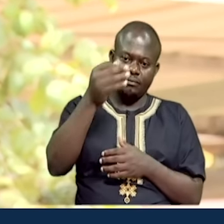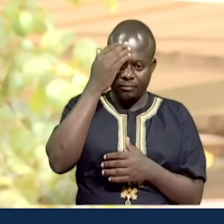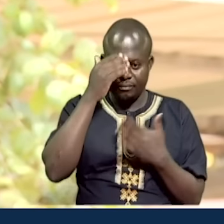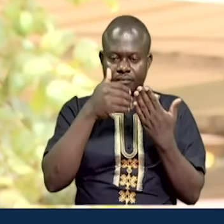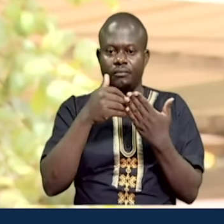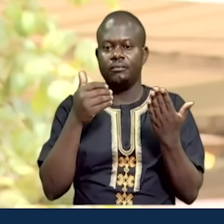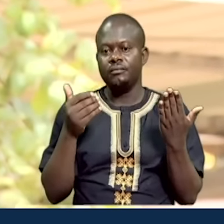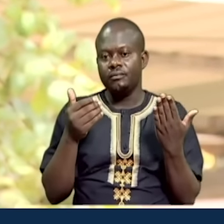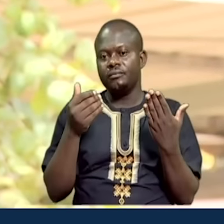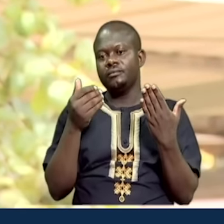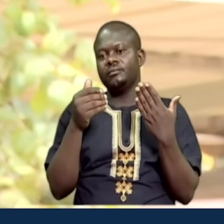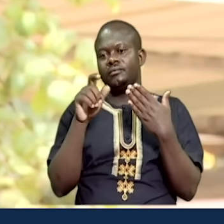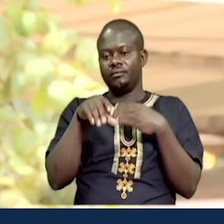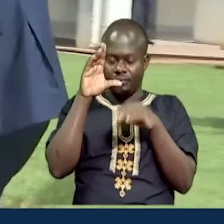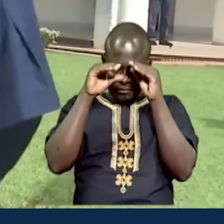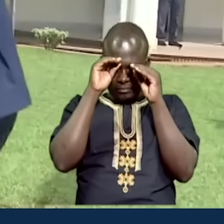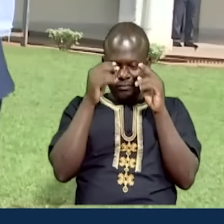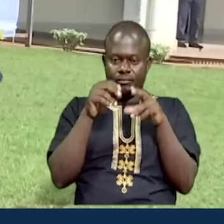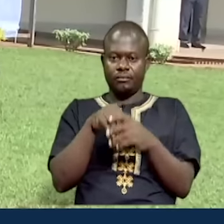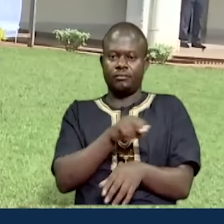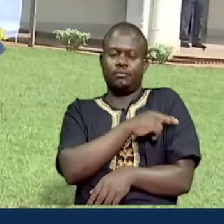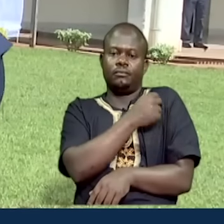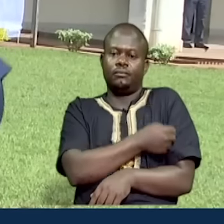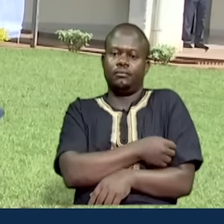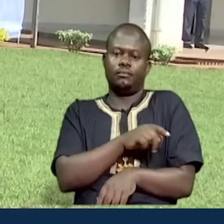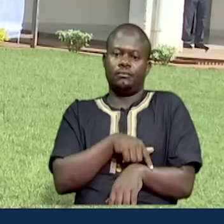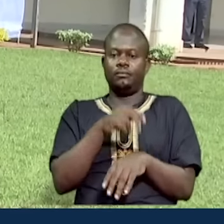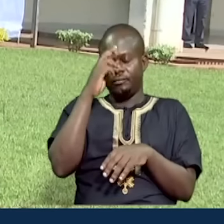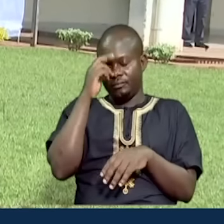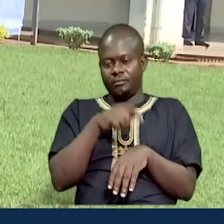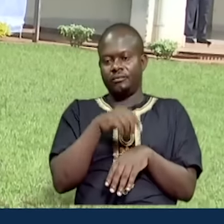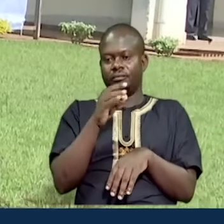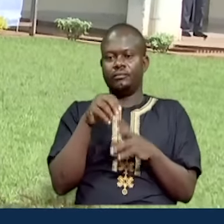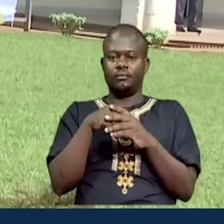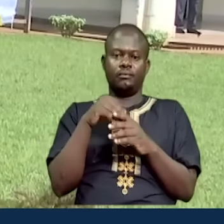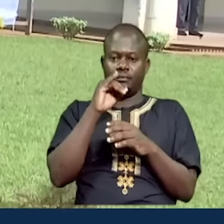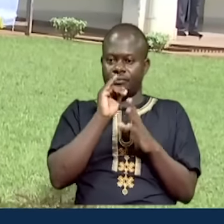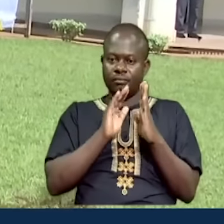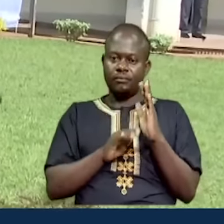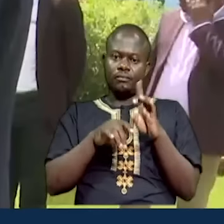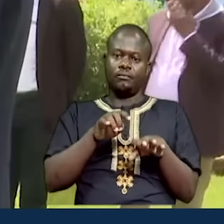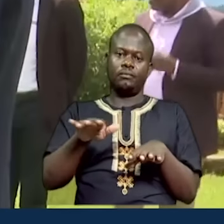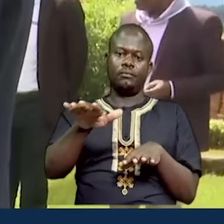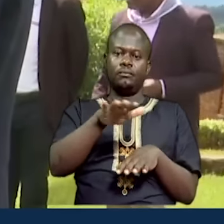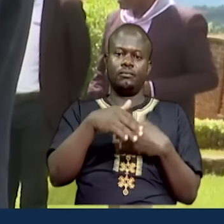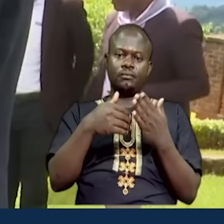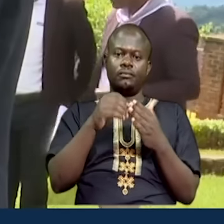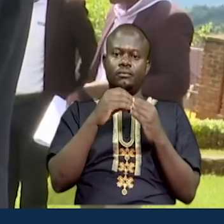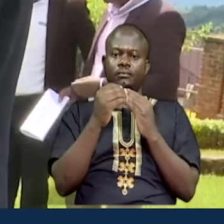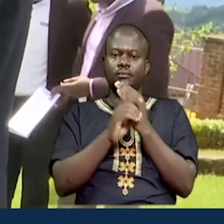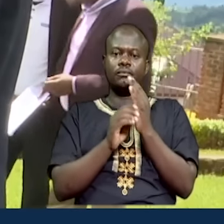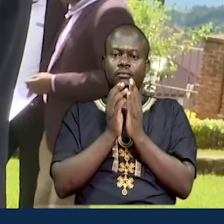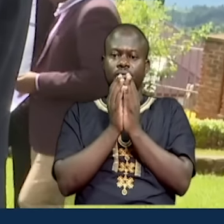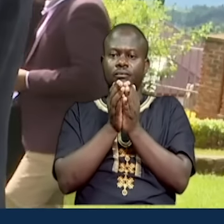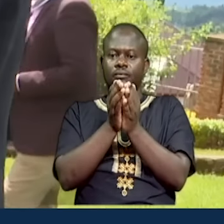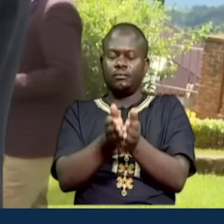kuri somo mu byabereye muri ibitaro ubwo hibukwaga ku nshuro ya 33 abatutsi biciye muri ibitaro mu gihe cya Jenoside umuyobozi w'akarere ka Nyamasheke